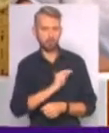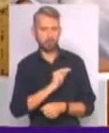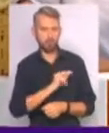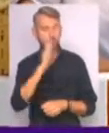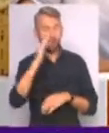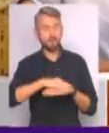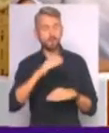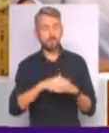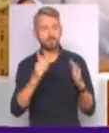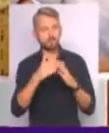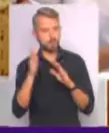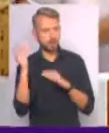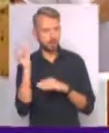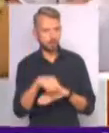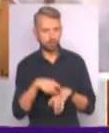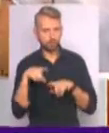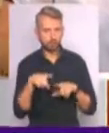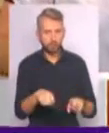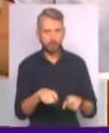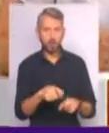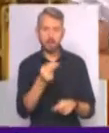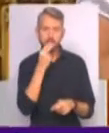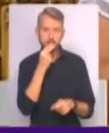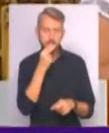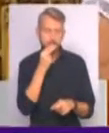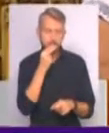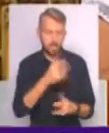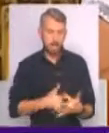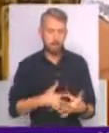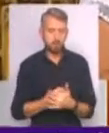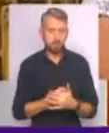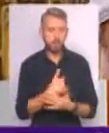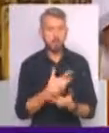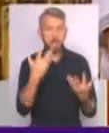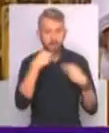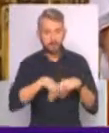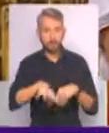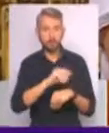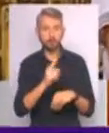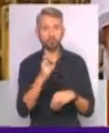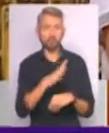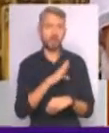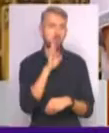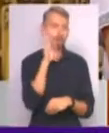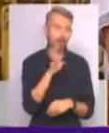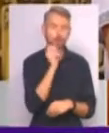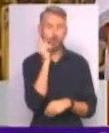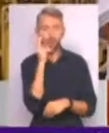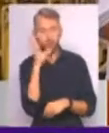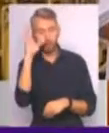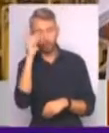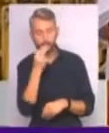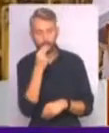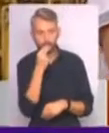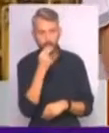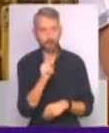мы прибегаем домой, и мы наедаемся. То есть мы съедаем все, что надо было съесть и в завтрак, и в обед, и то, что